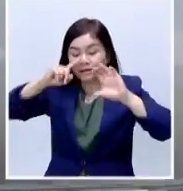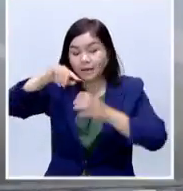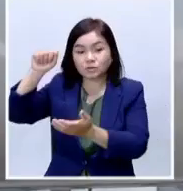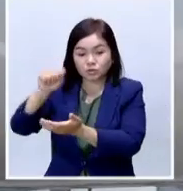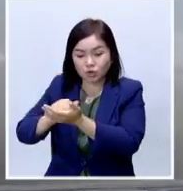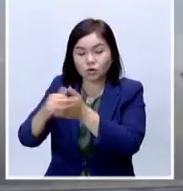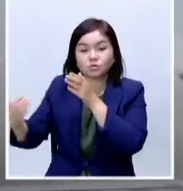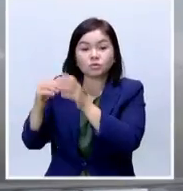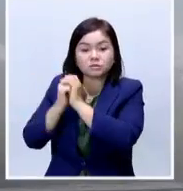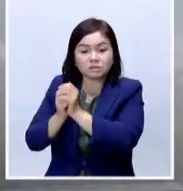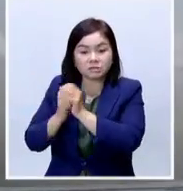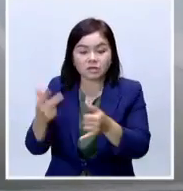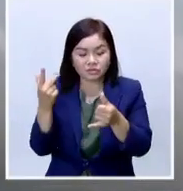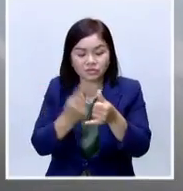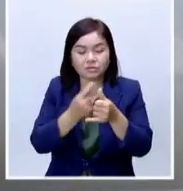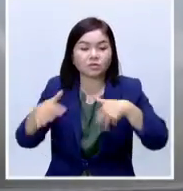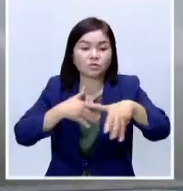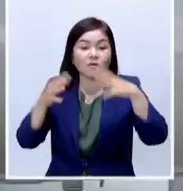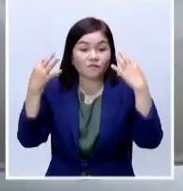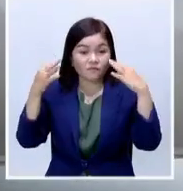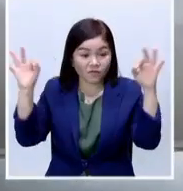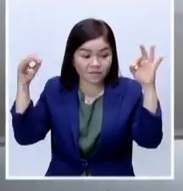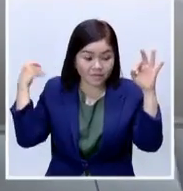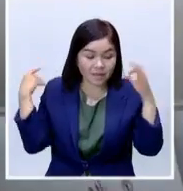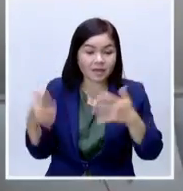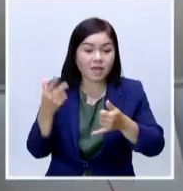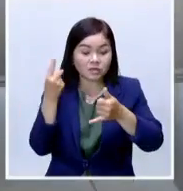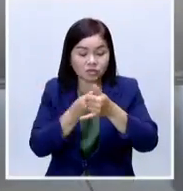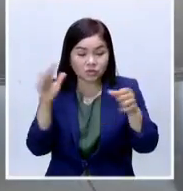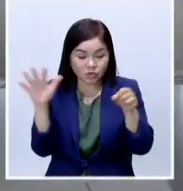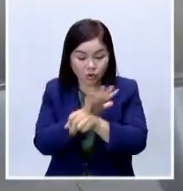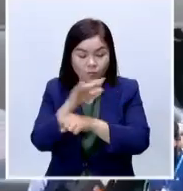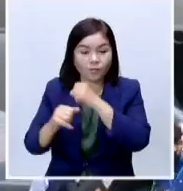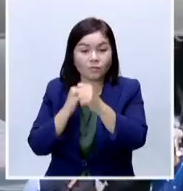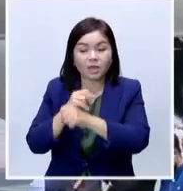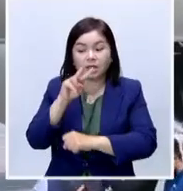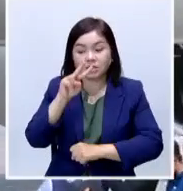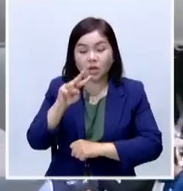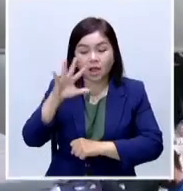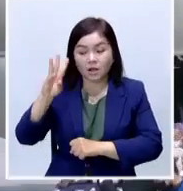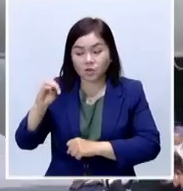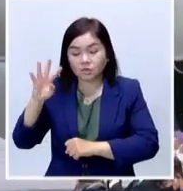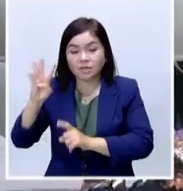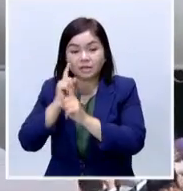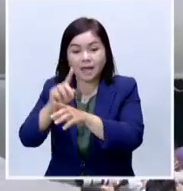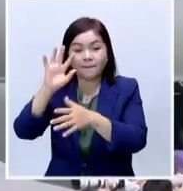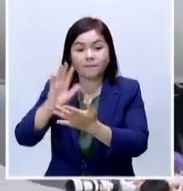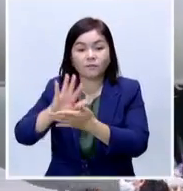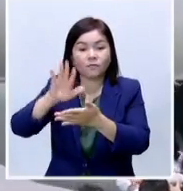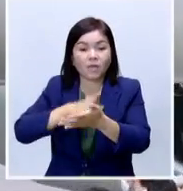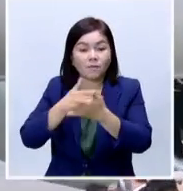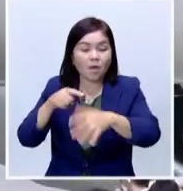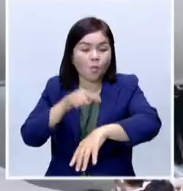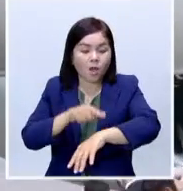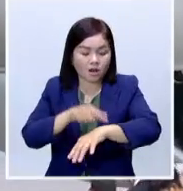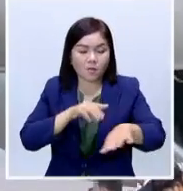ซื้อเพื่อมาฉีดให้กับคนไทยฟรีแล้วก็จะฉีดให้ครบภายในปี2564นี้เลยตามแผนที่กระทรวงสาธารณสุขเนี่